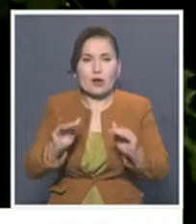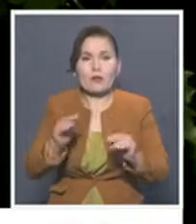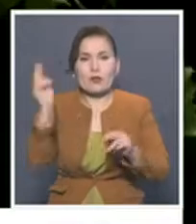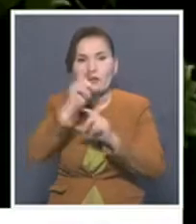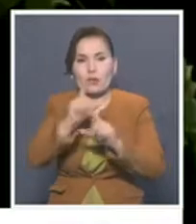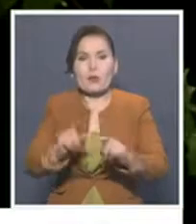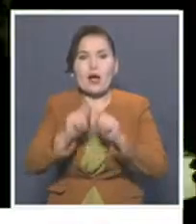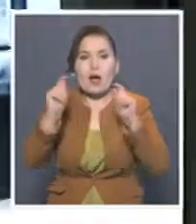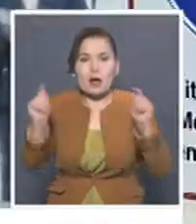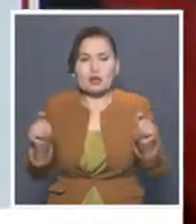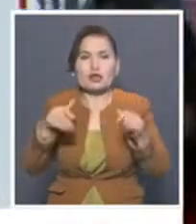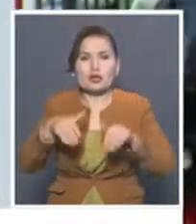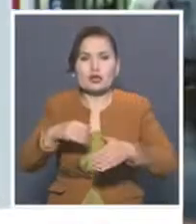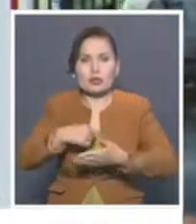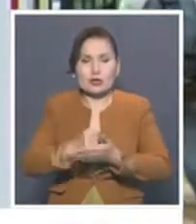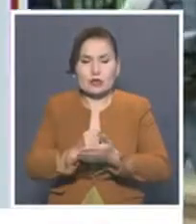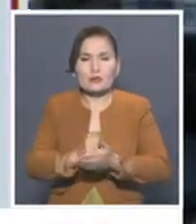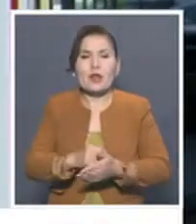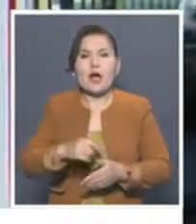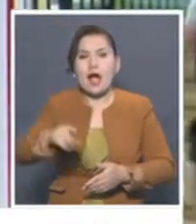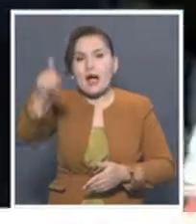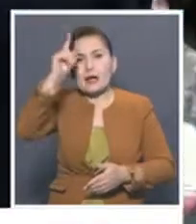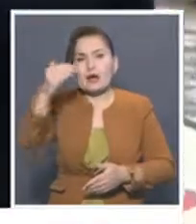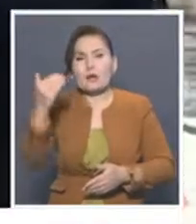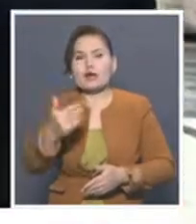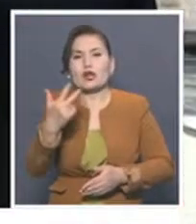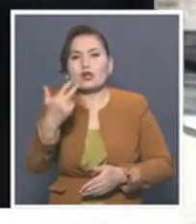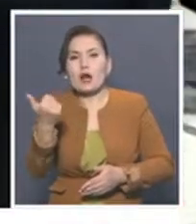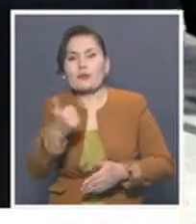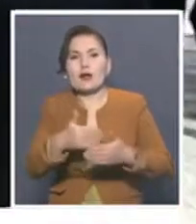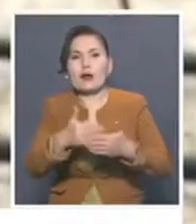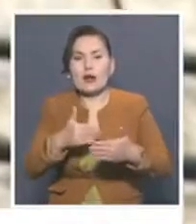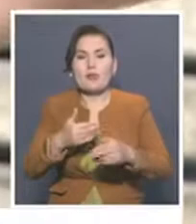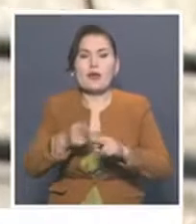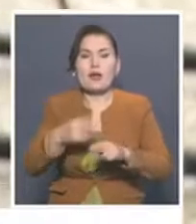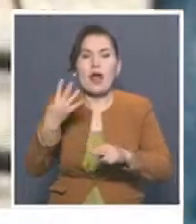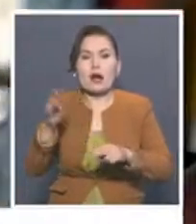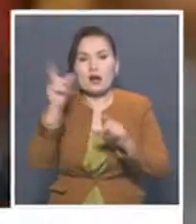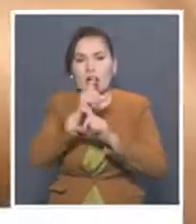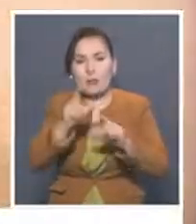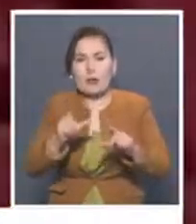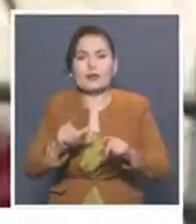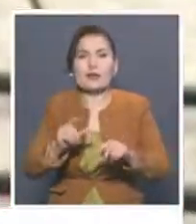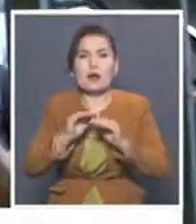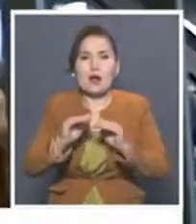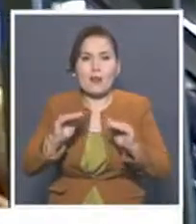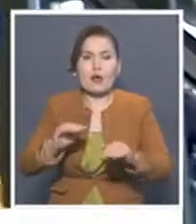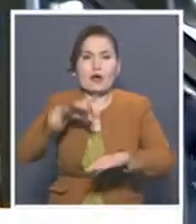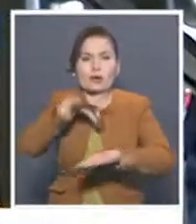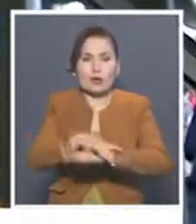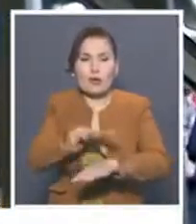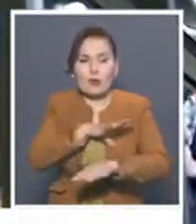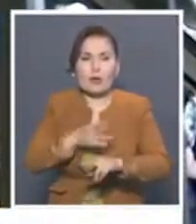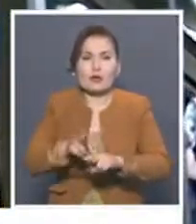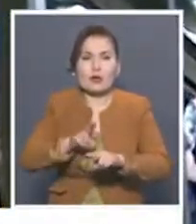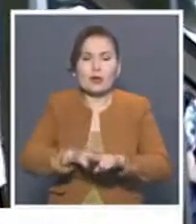орындарын қайта ашамыз деп шештік. Ал Германияда 3 апта бұрын ашылған 40-тан астам білім ордасында коронавирус жұқтыру оқиғалары тіркелді. Қауіпті